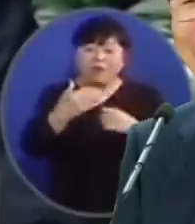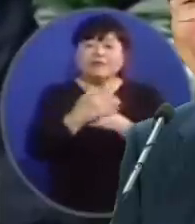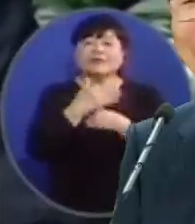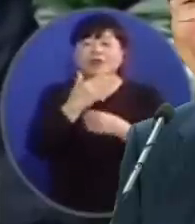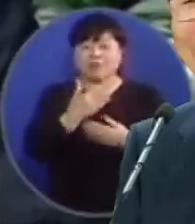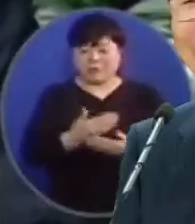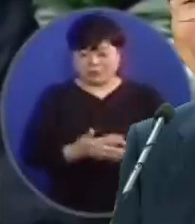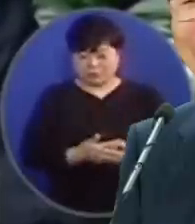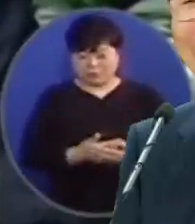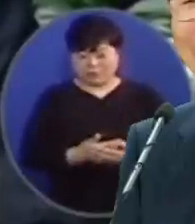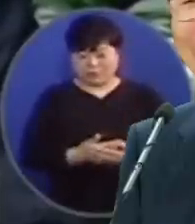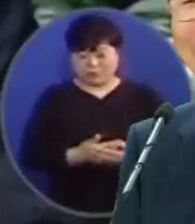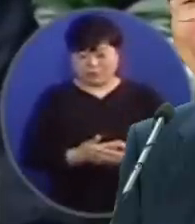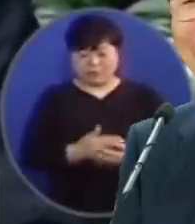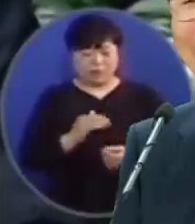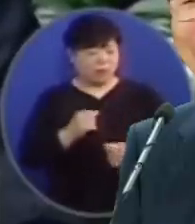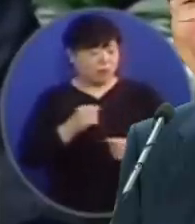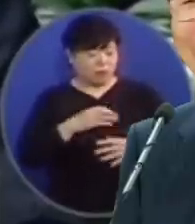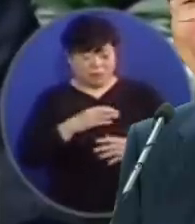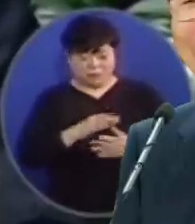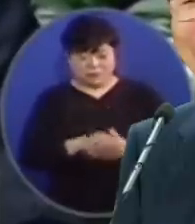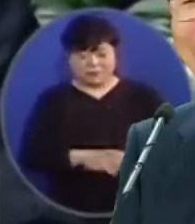있지 않고 행복하지 않으면 어떻게 되겠는가.